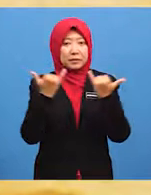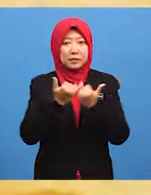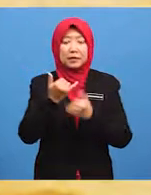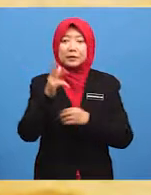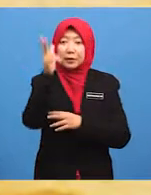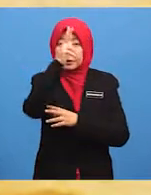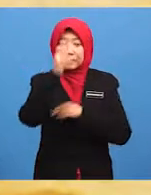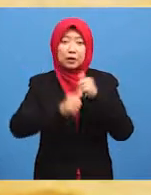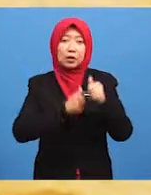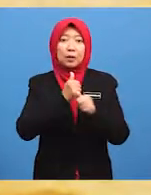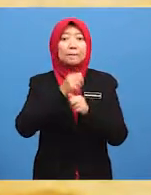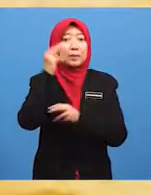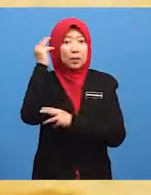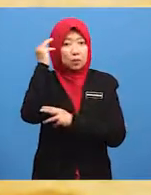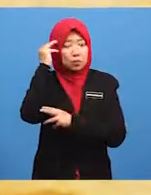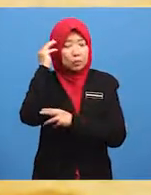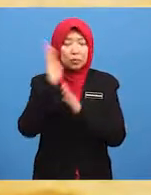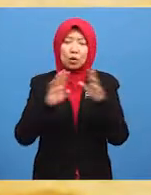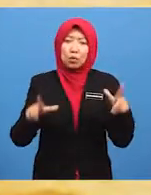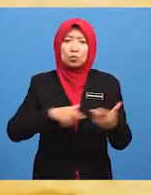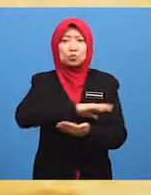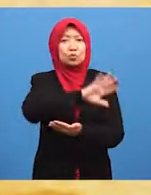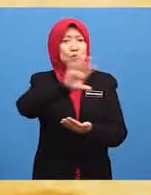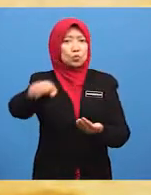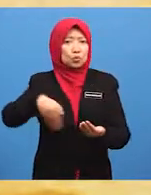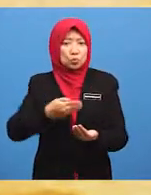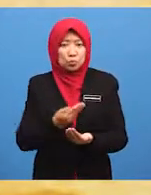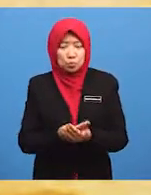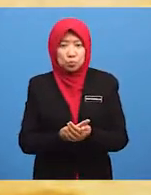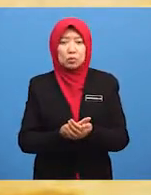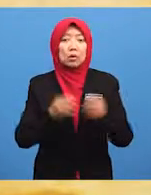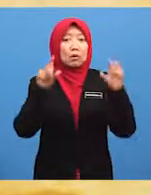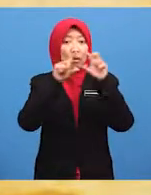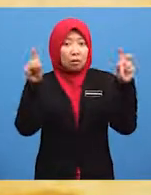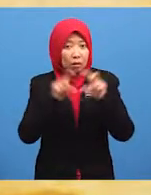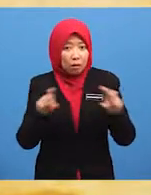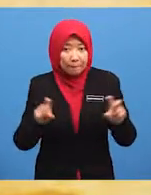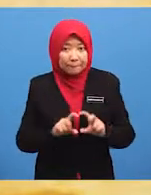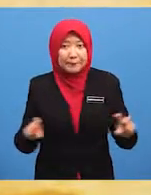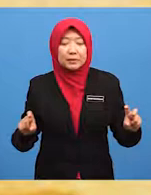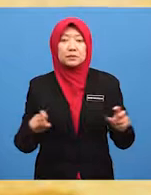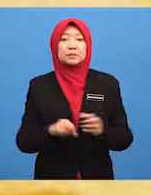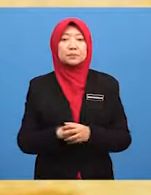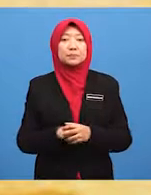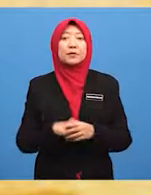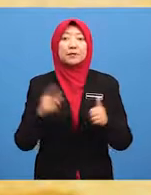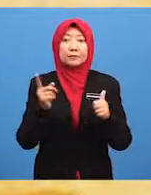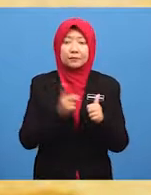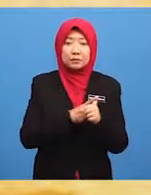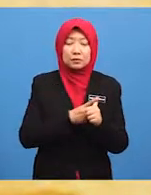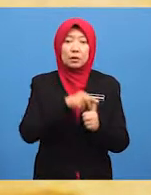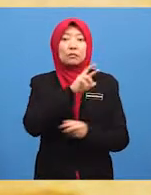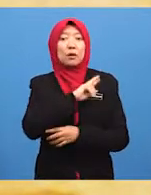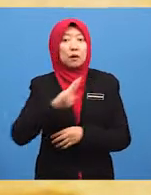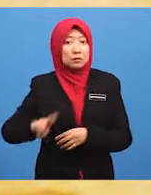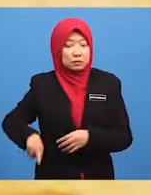Melayu berlaku kepada semua lapisan masyarakat iaitu golongan pemerintah yang terdiri daripada